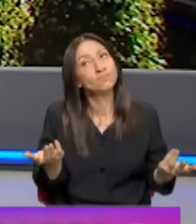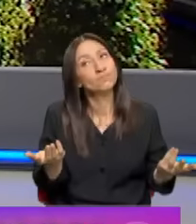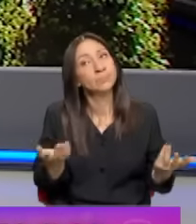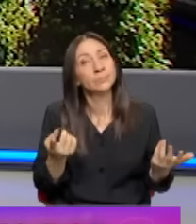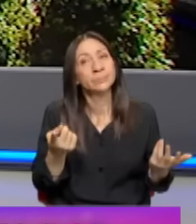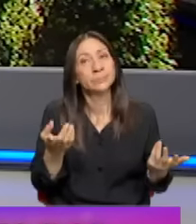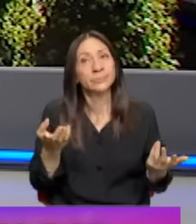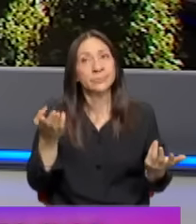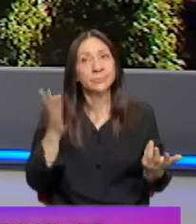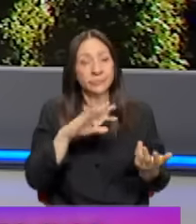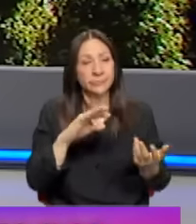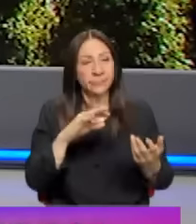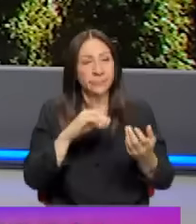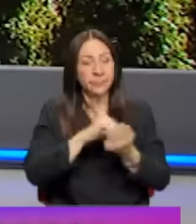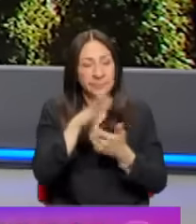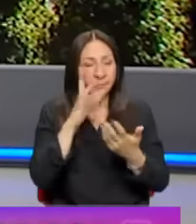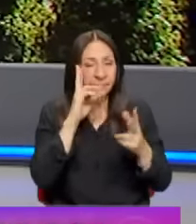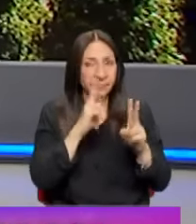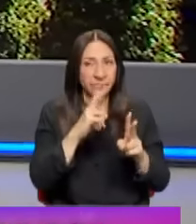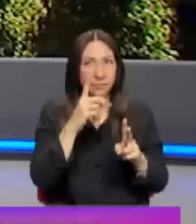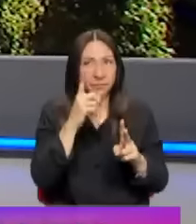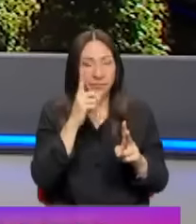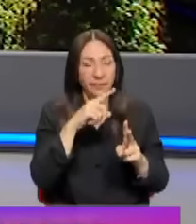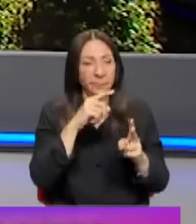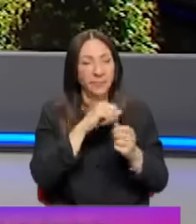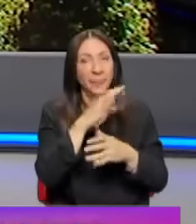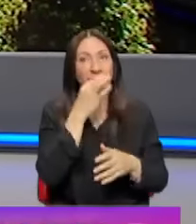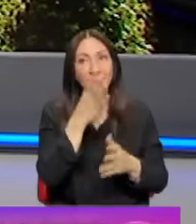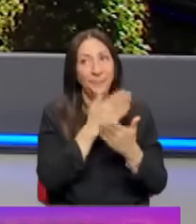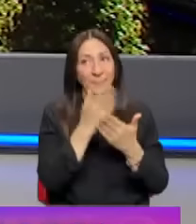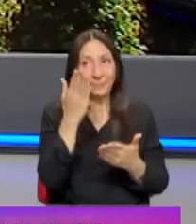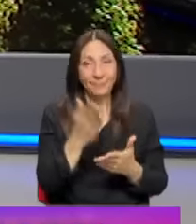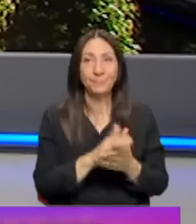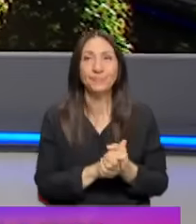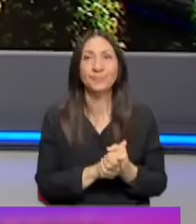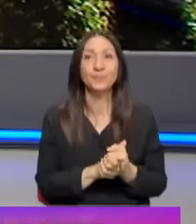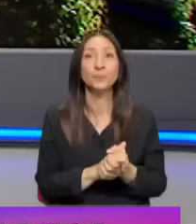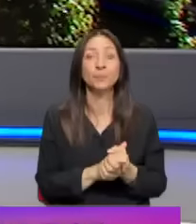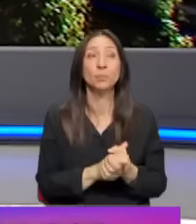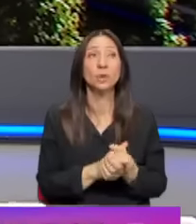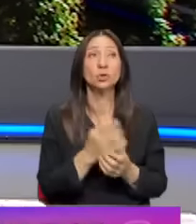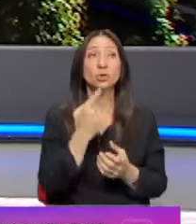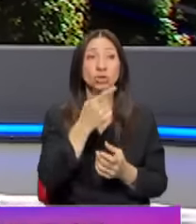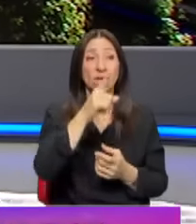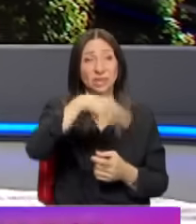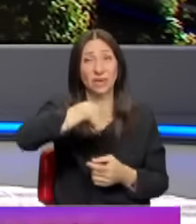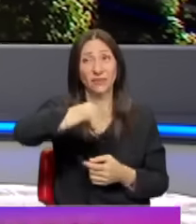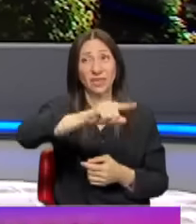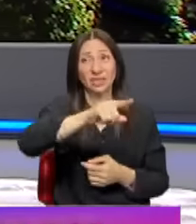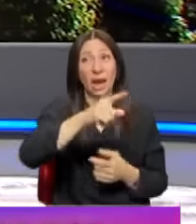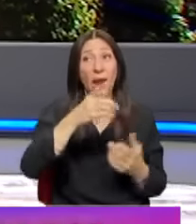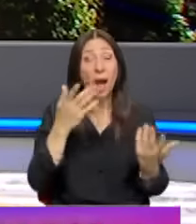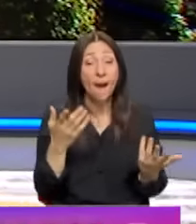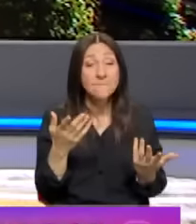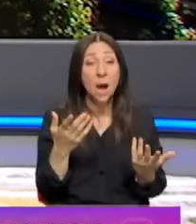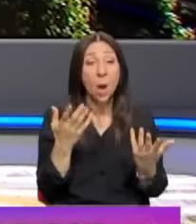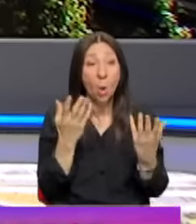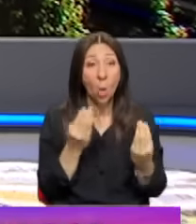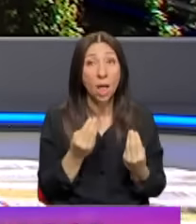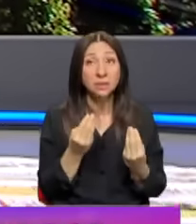bir başka saldırıyla devam edelim. Bir başka saldırının haberiyle devam edelim. Sözde alacak verecek meselesi ama